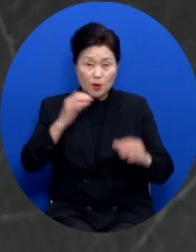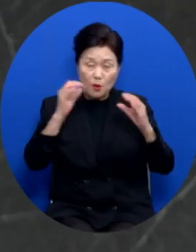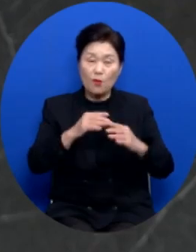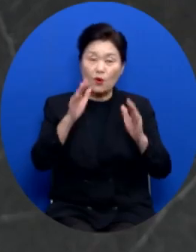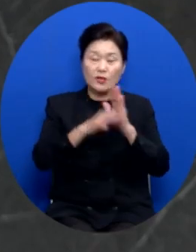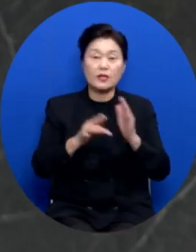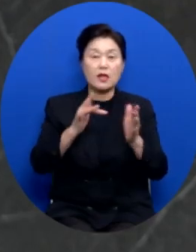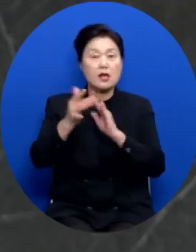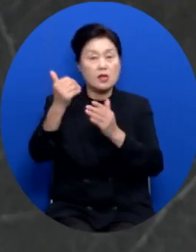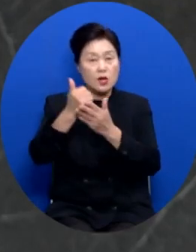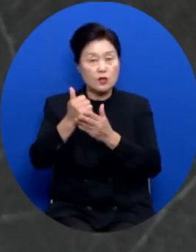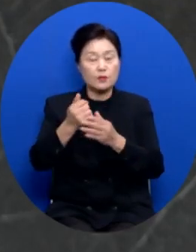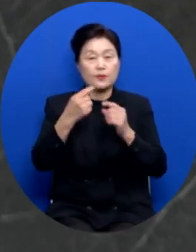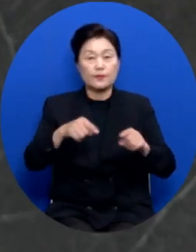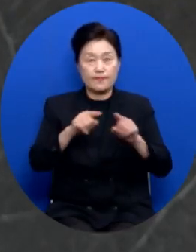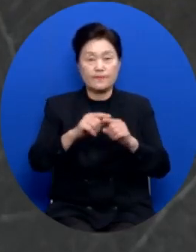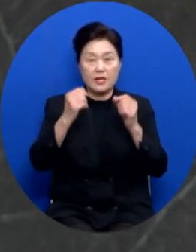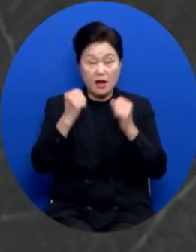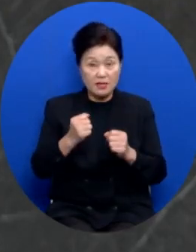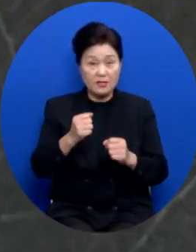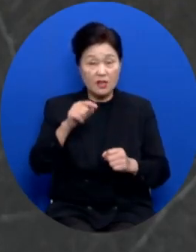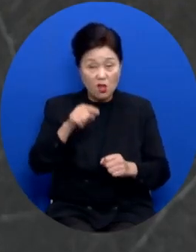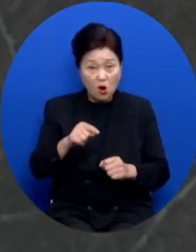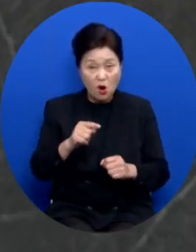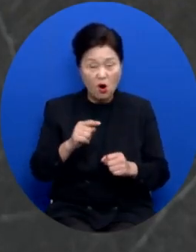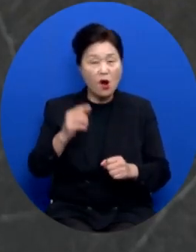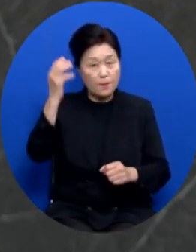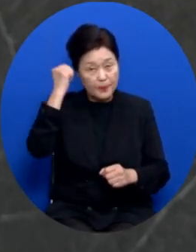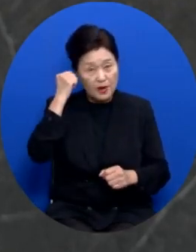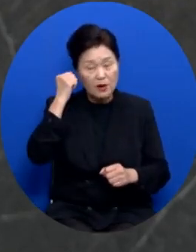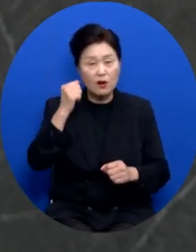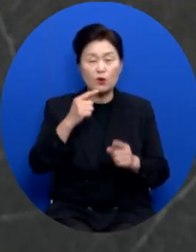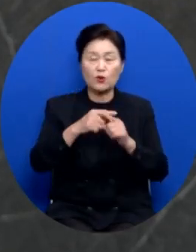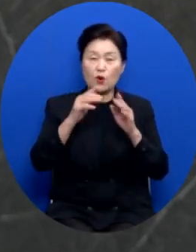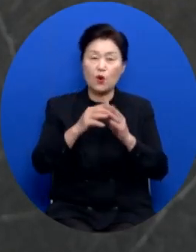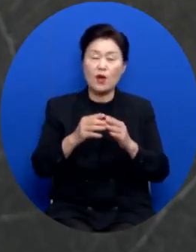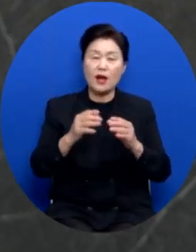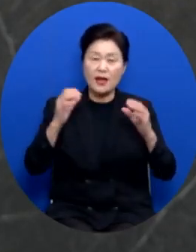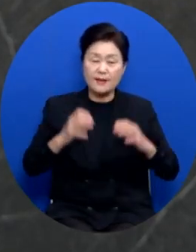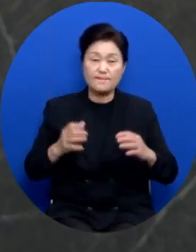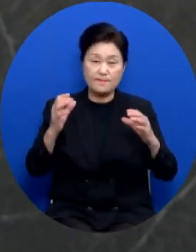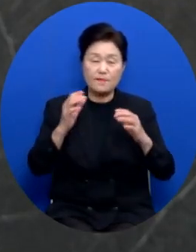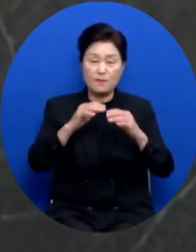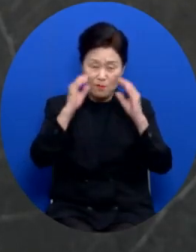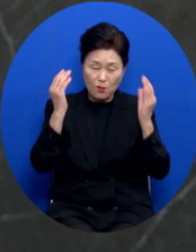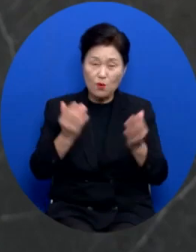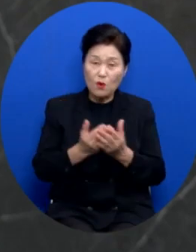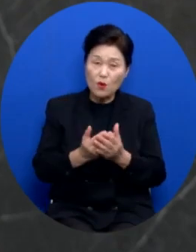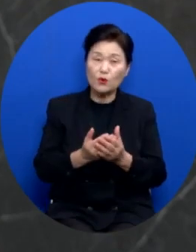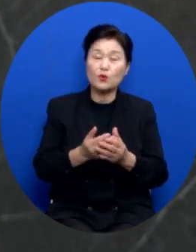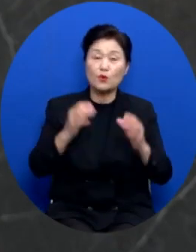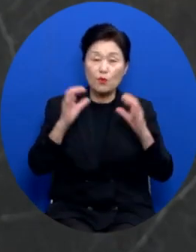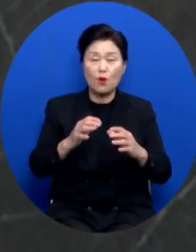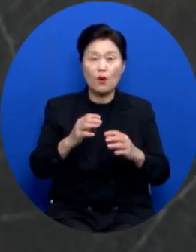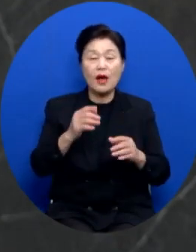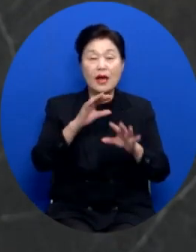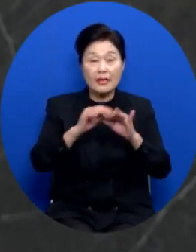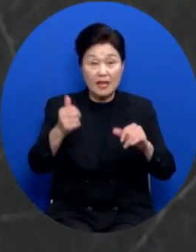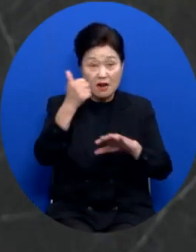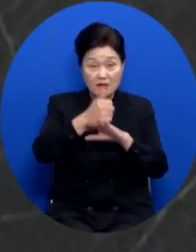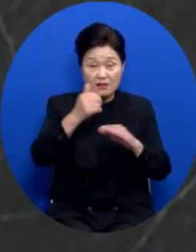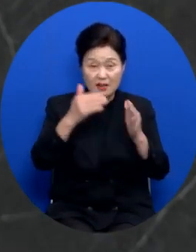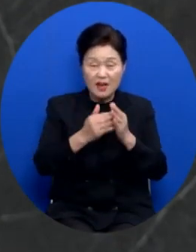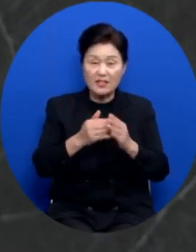예수님의 임재를 경험하시고 교회가 서로 힘을 다해서 땅끝까지 복음을 전하는 일에 여러분이